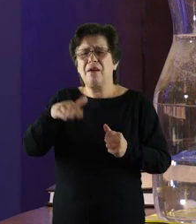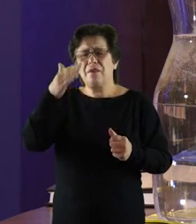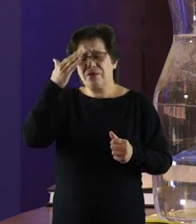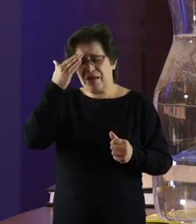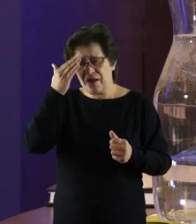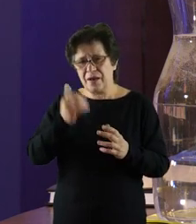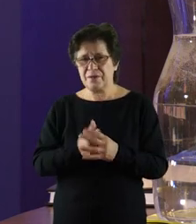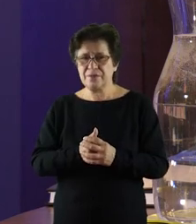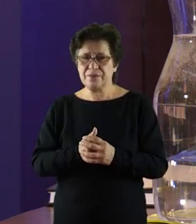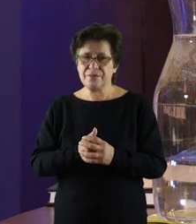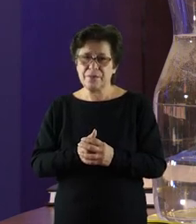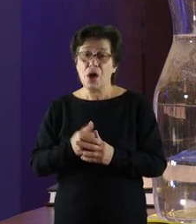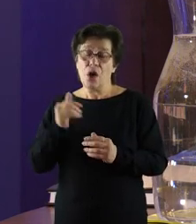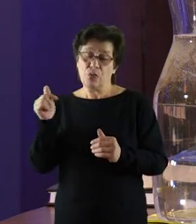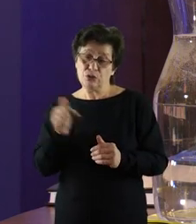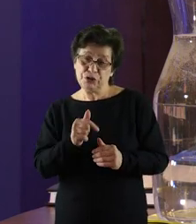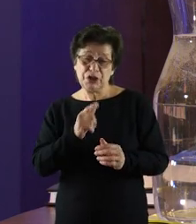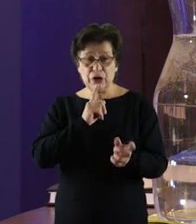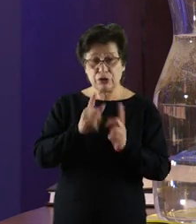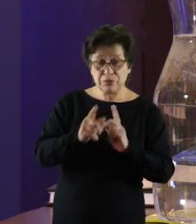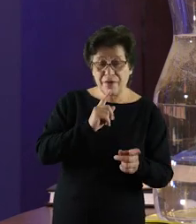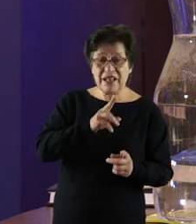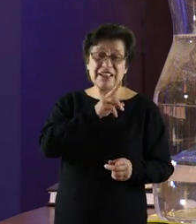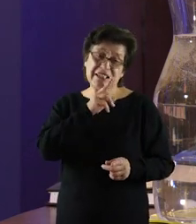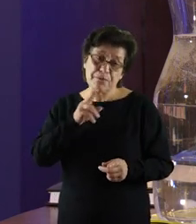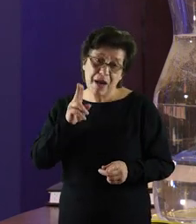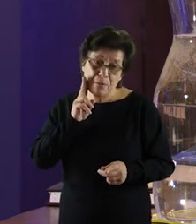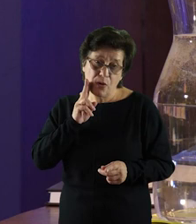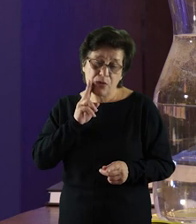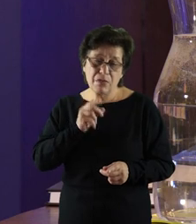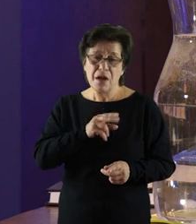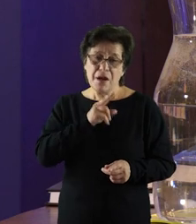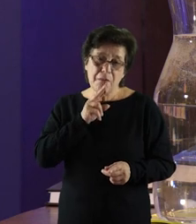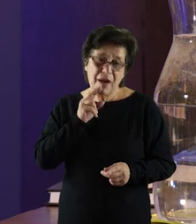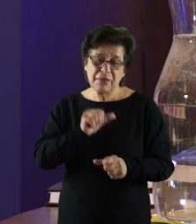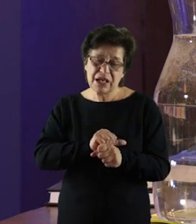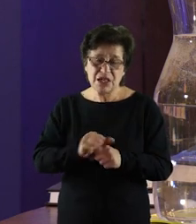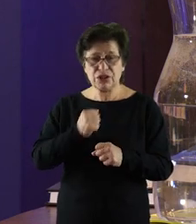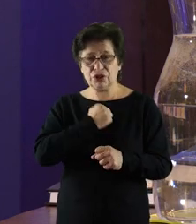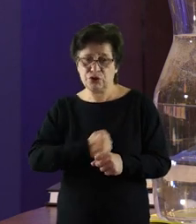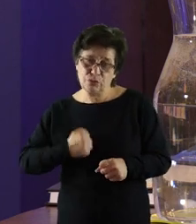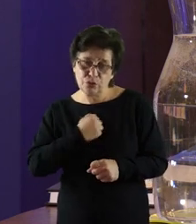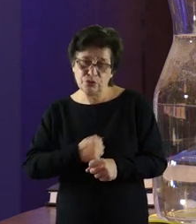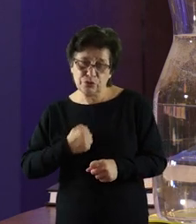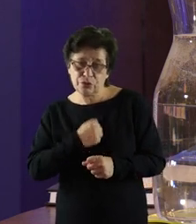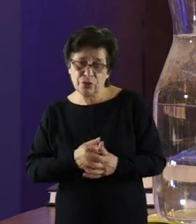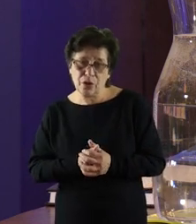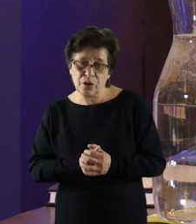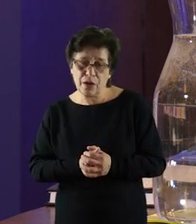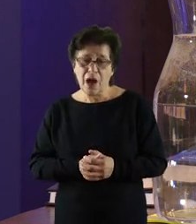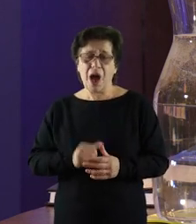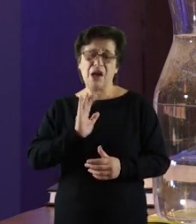musi poświęcić czas swojej mamie, która nie radzi sobie z tą sytuacją, ale jednocześnie ma do taty